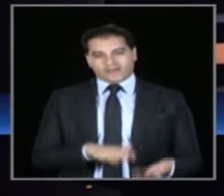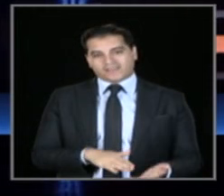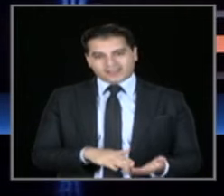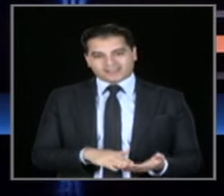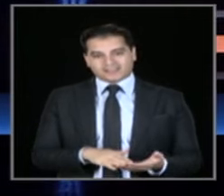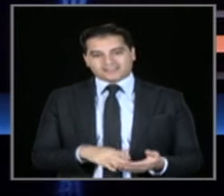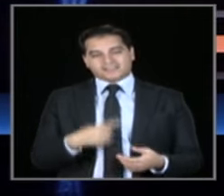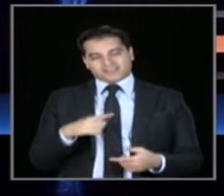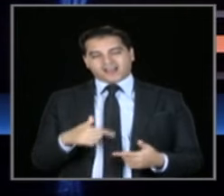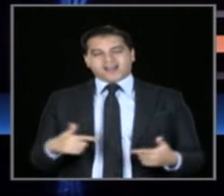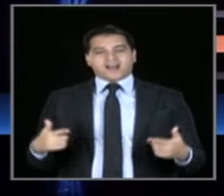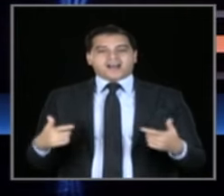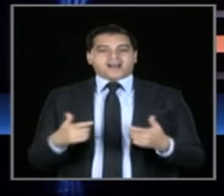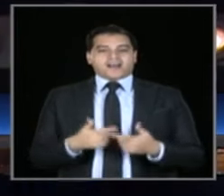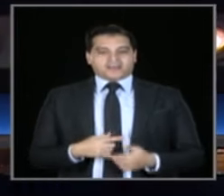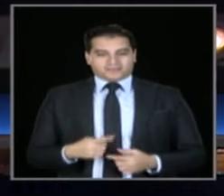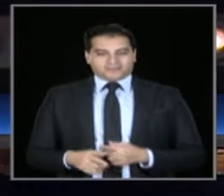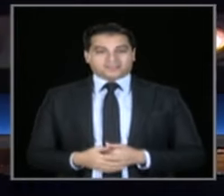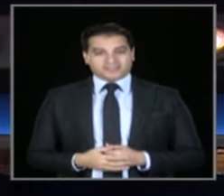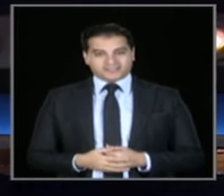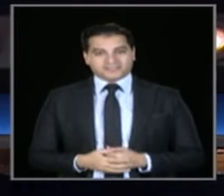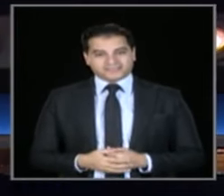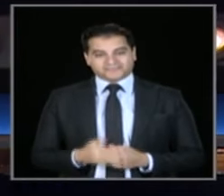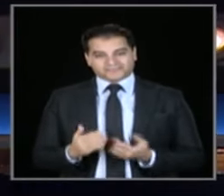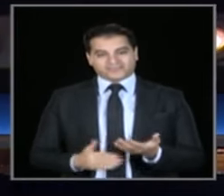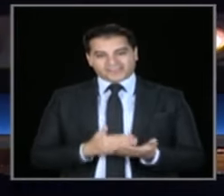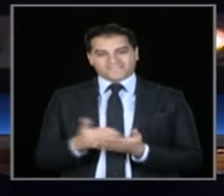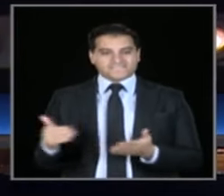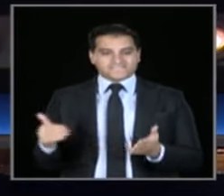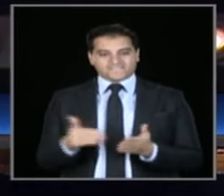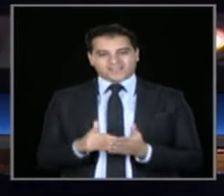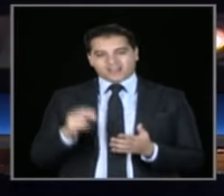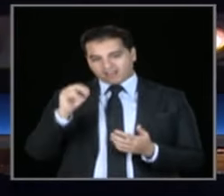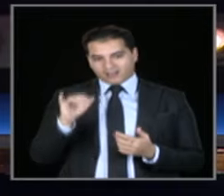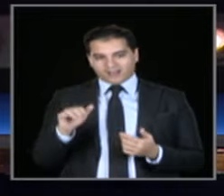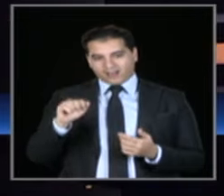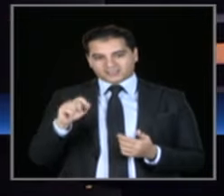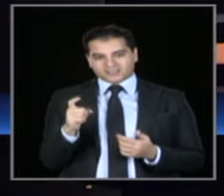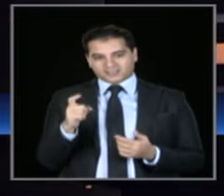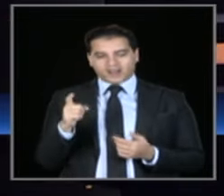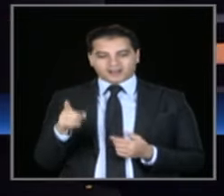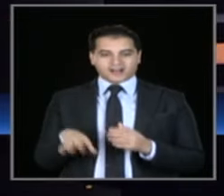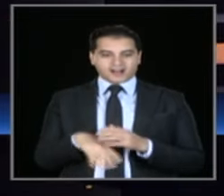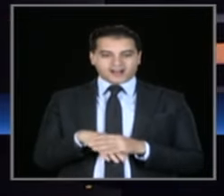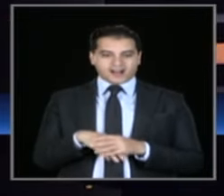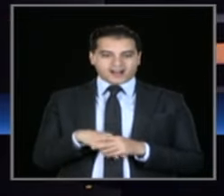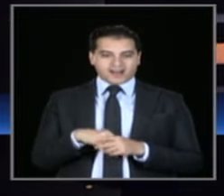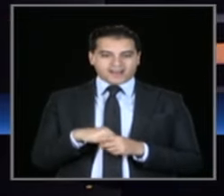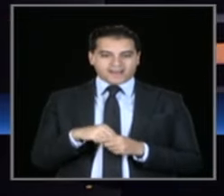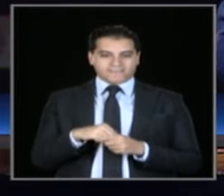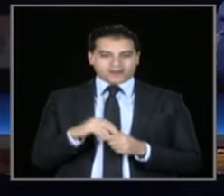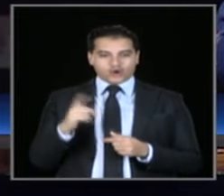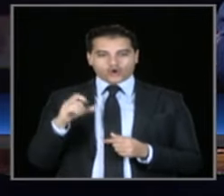وقعت حرب أهلية بين الاثنين، وتم تنصيب القيصر يوليوس قيصر دكتاتور